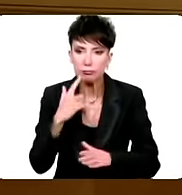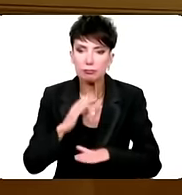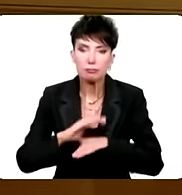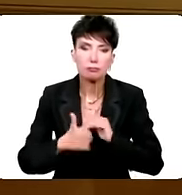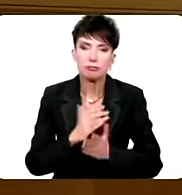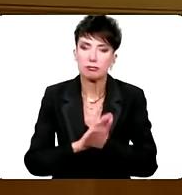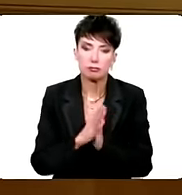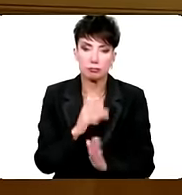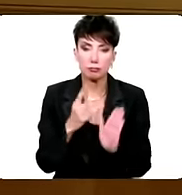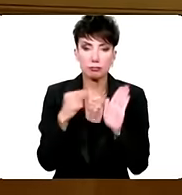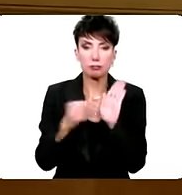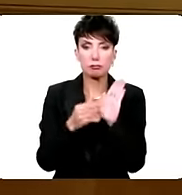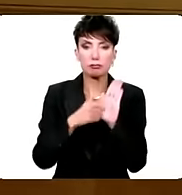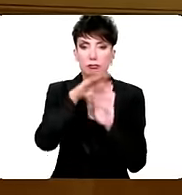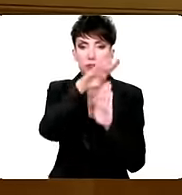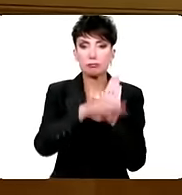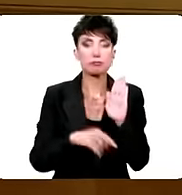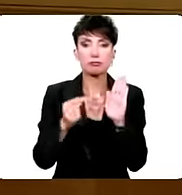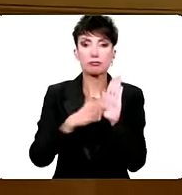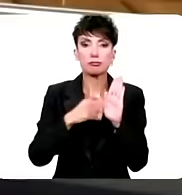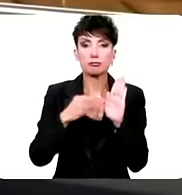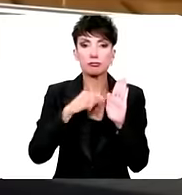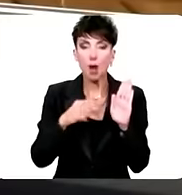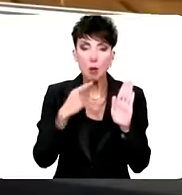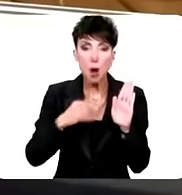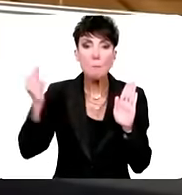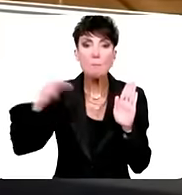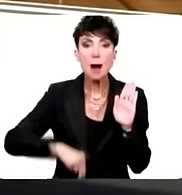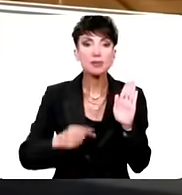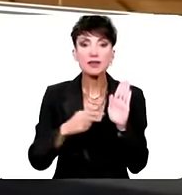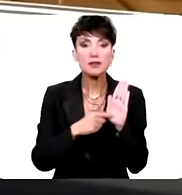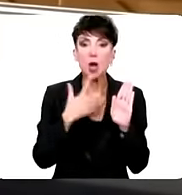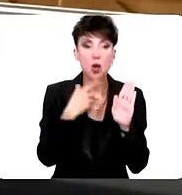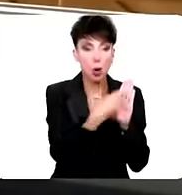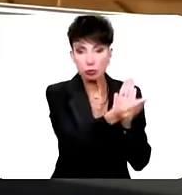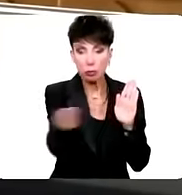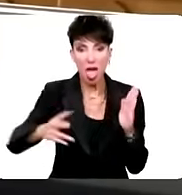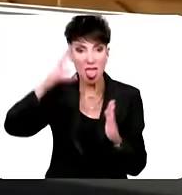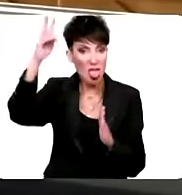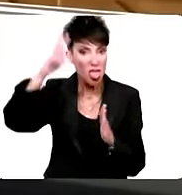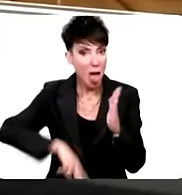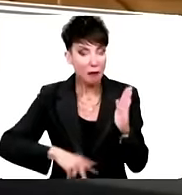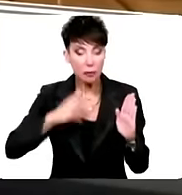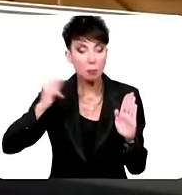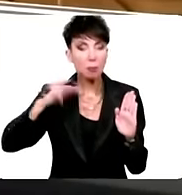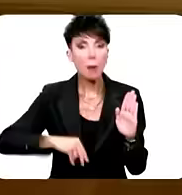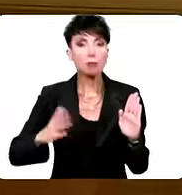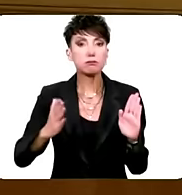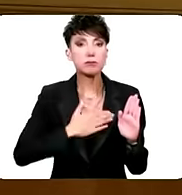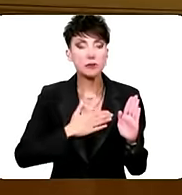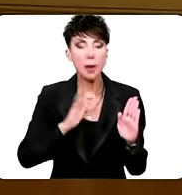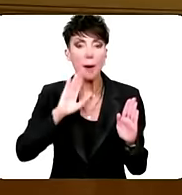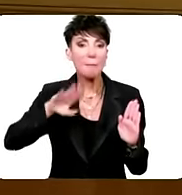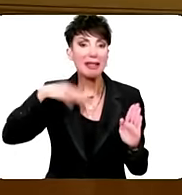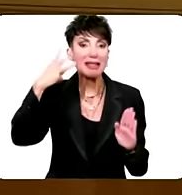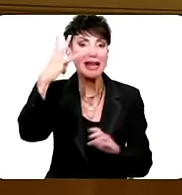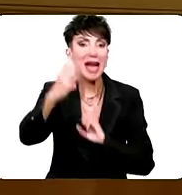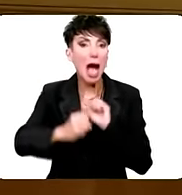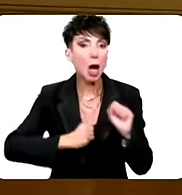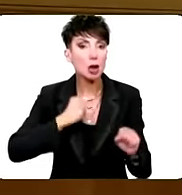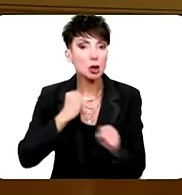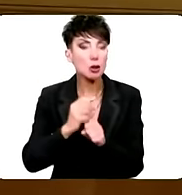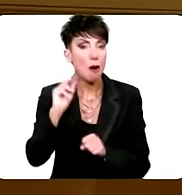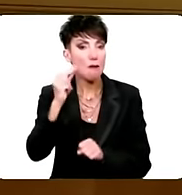οποίο εκλεγήκαμε και γι' αυτό θα λογοδοτήσουμε τελικά στον ελληνικό λαό μετά από 3 χρόνια, όταν θα γίνουν οι εθνικές